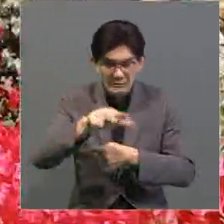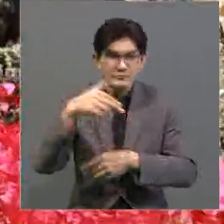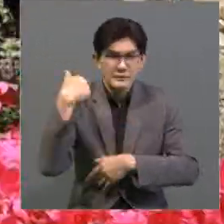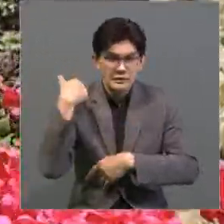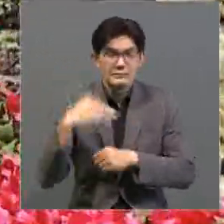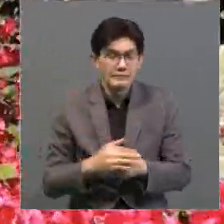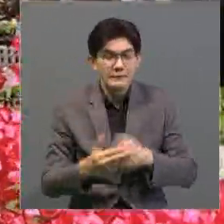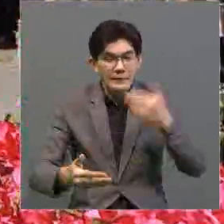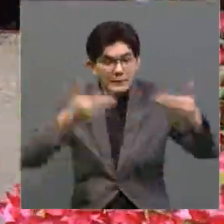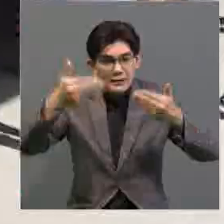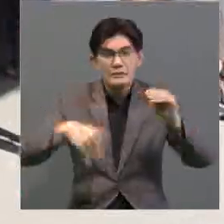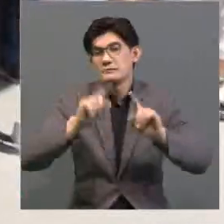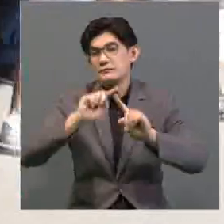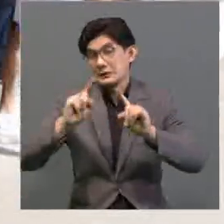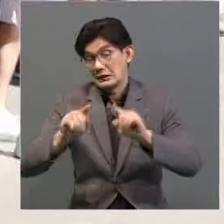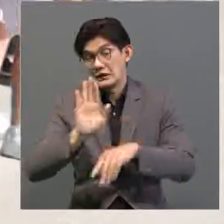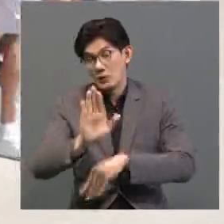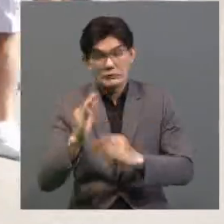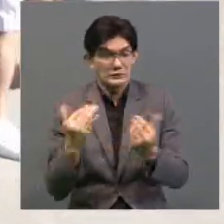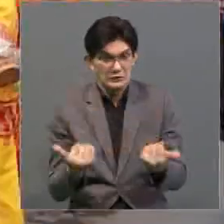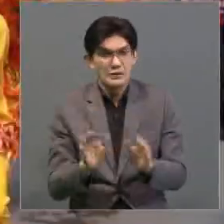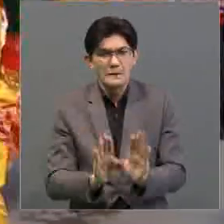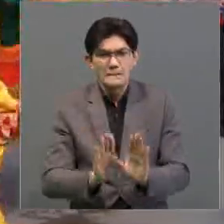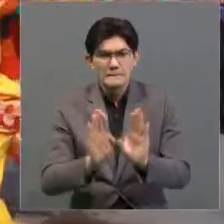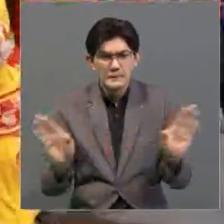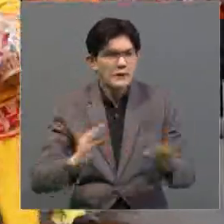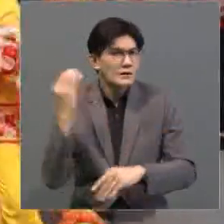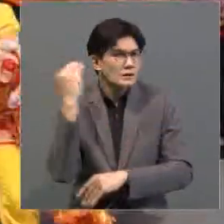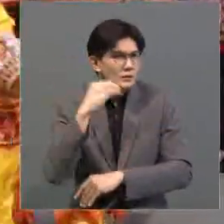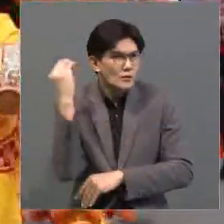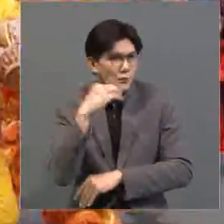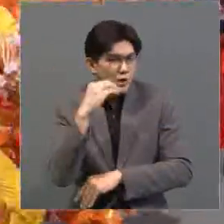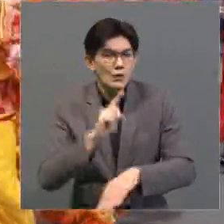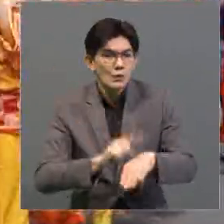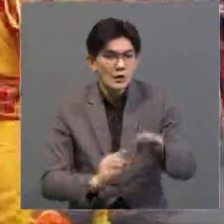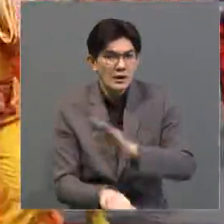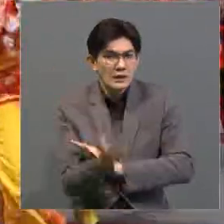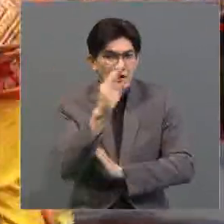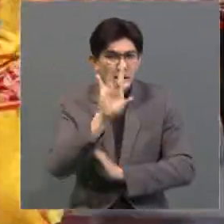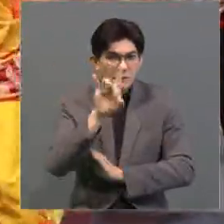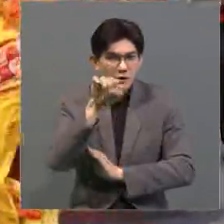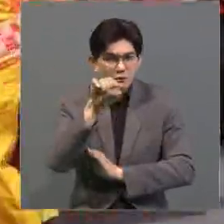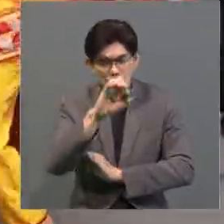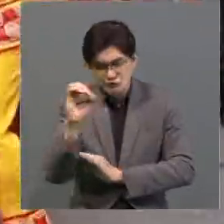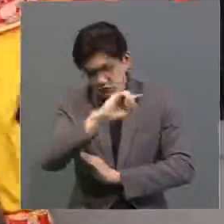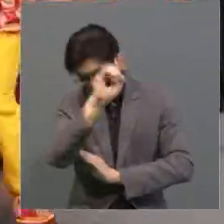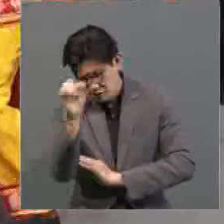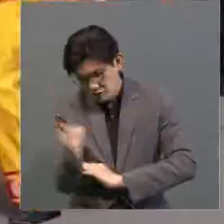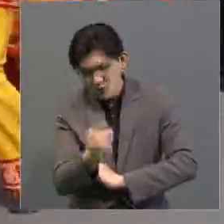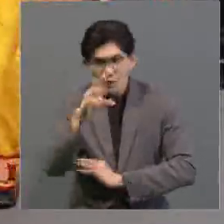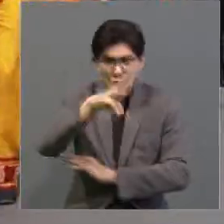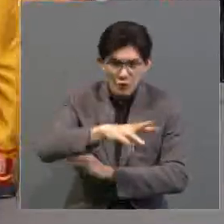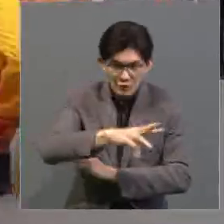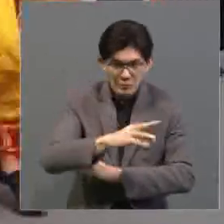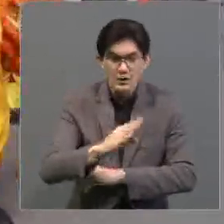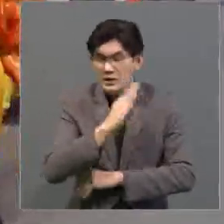13:00 ส่วนกิจกรรมต่างๆของสวนนงนุชพัทยาเขาเปิดบริการทุกวันตั้งแต่ 8:00 นถึง 18:00 นค่ะก็